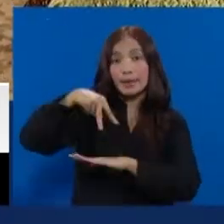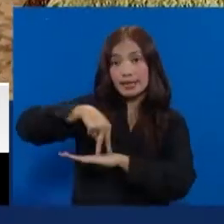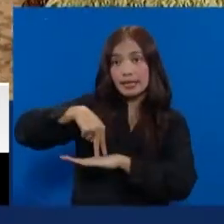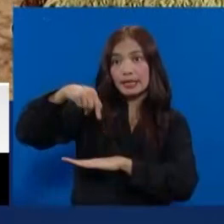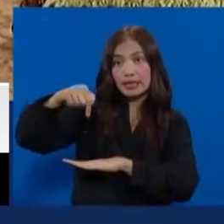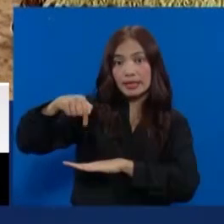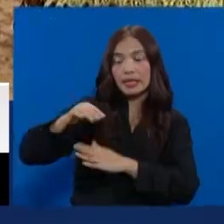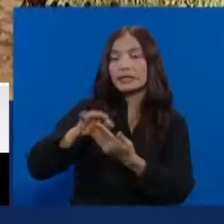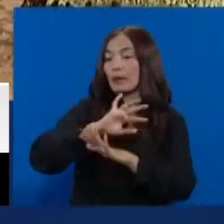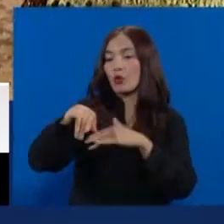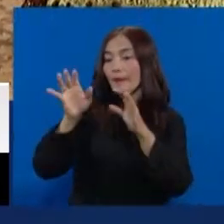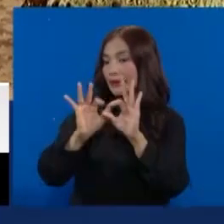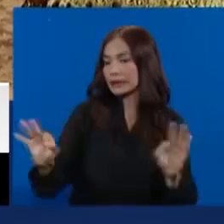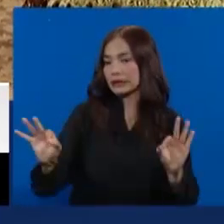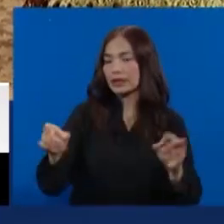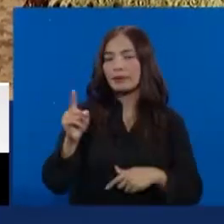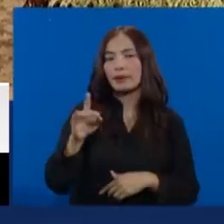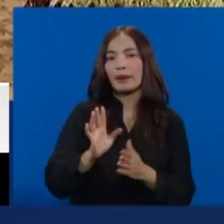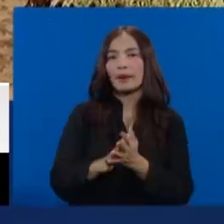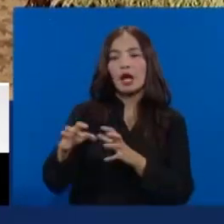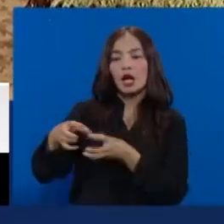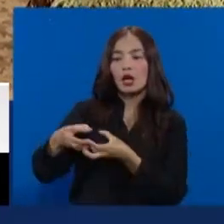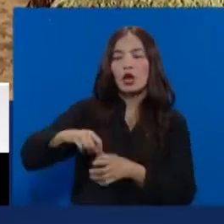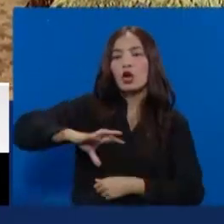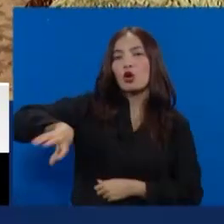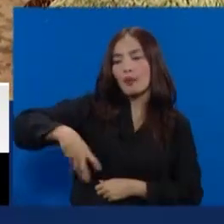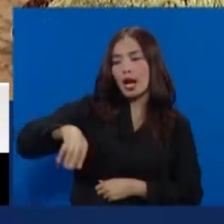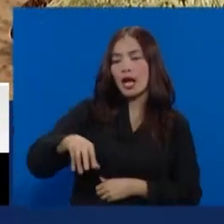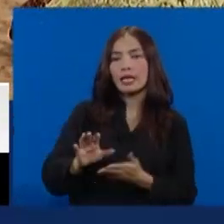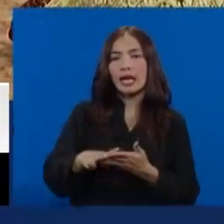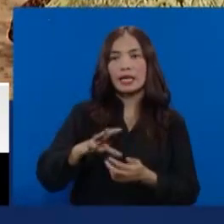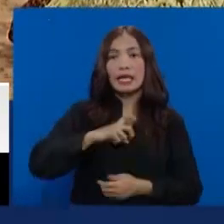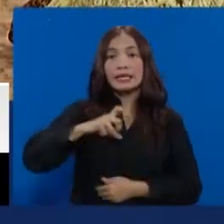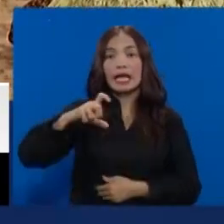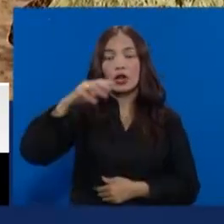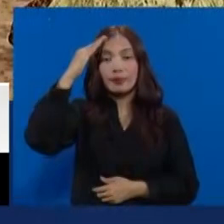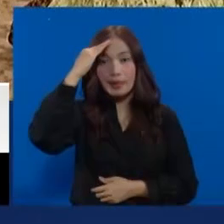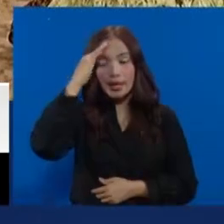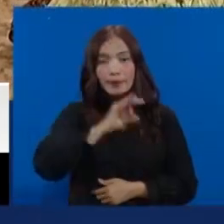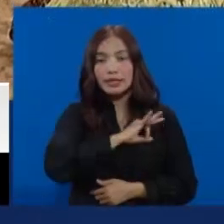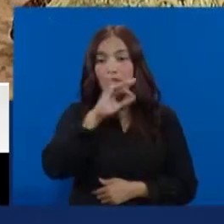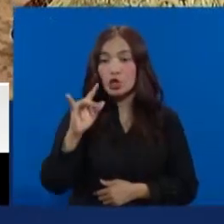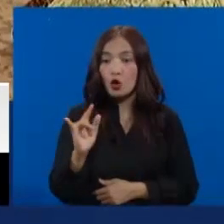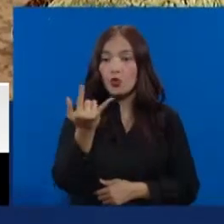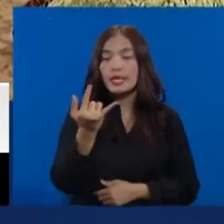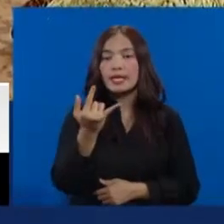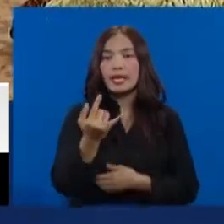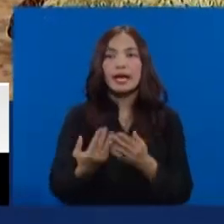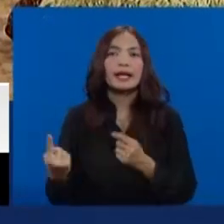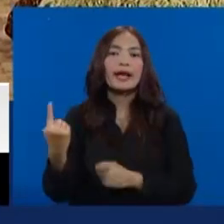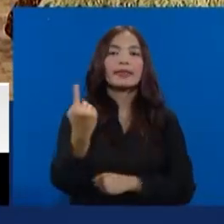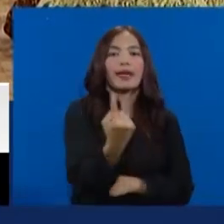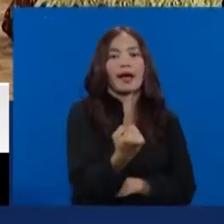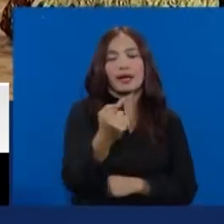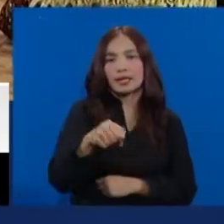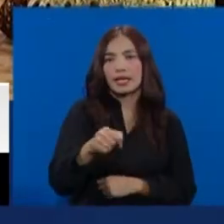akan disterilkan karena rombongan dari keluarga calon pengantin pria yaitu Presiden Joko Widodo akan